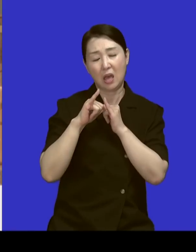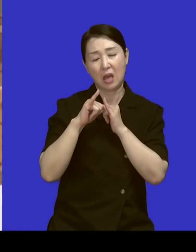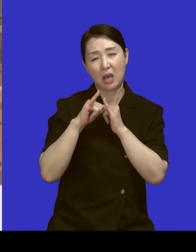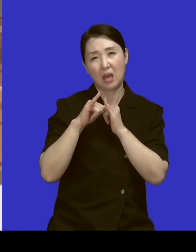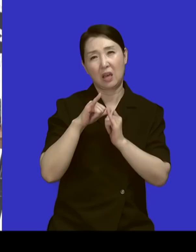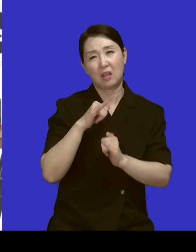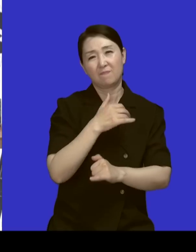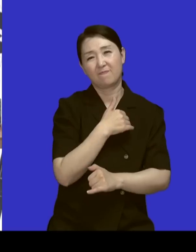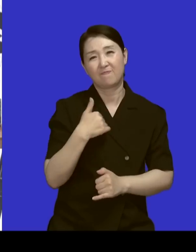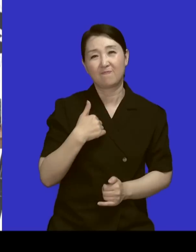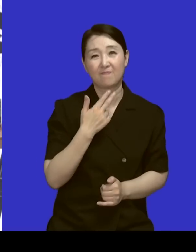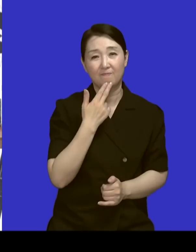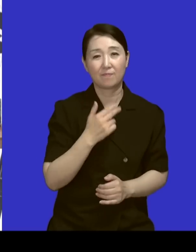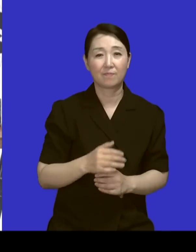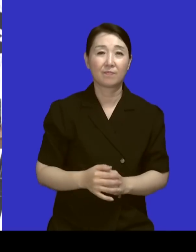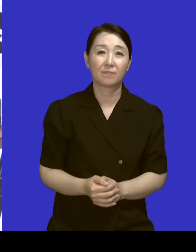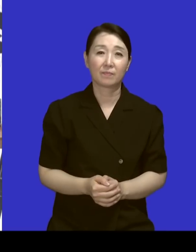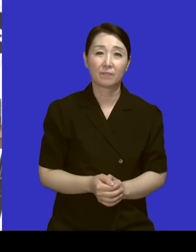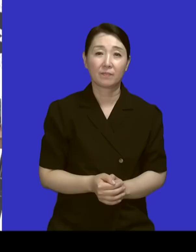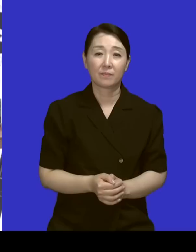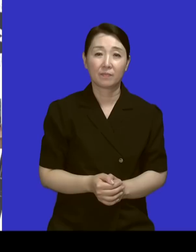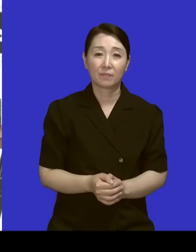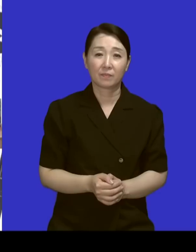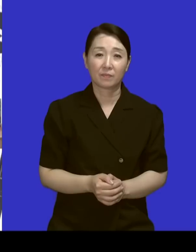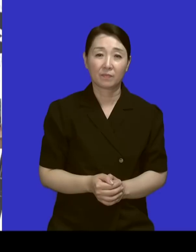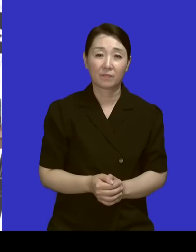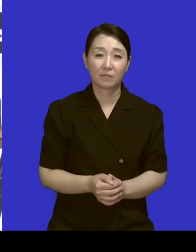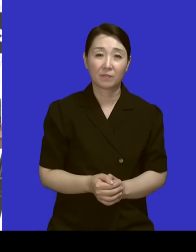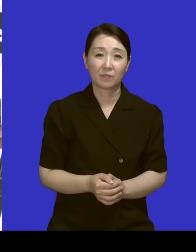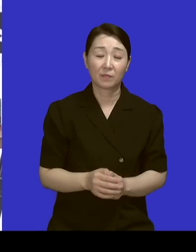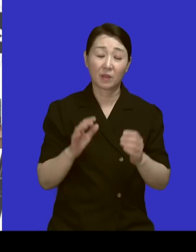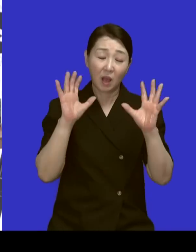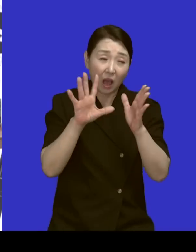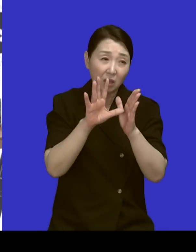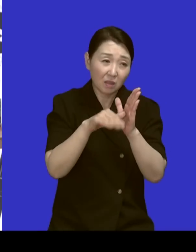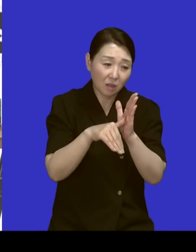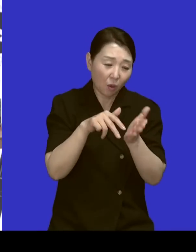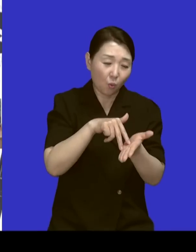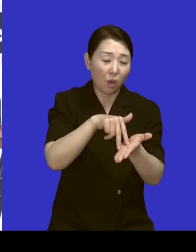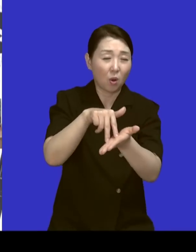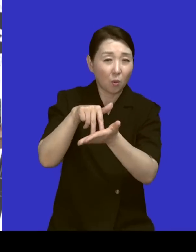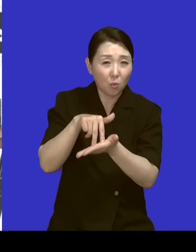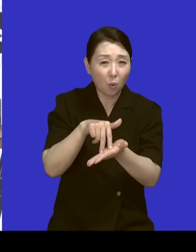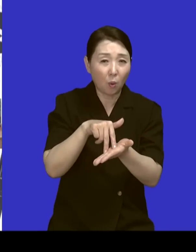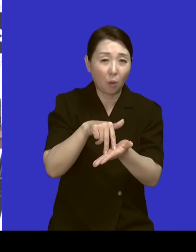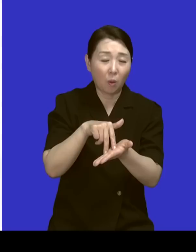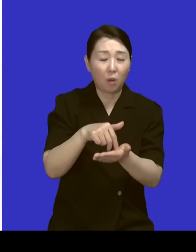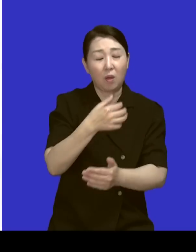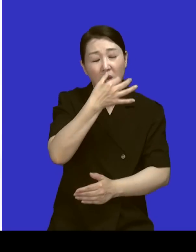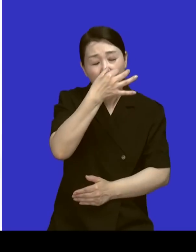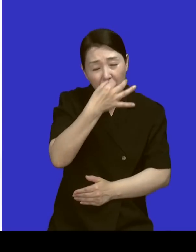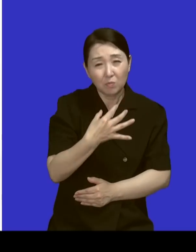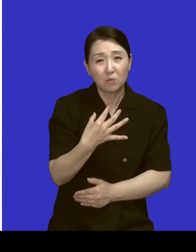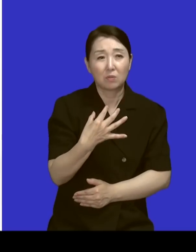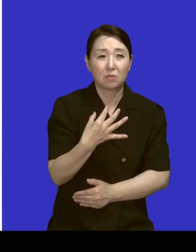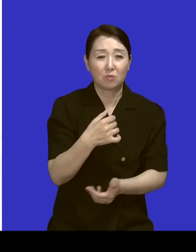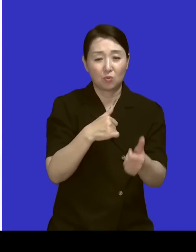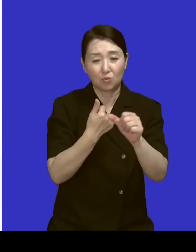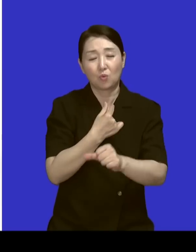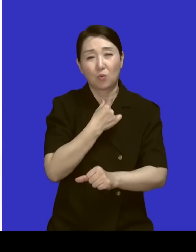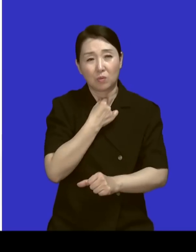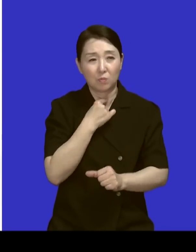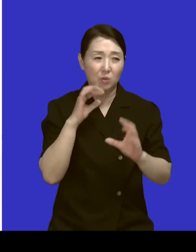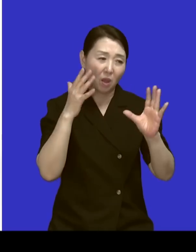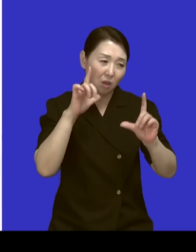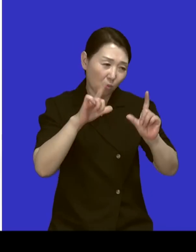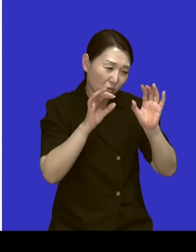없었죠. 자꾸 그 어린 아이의 그 외롭고 고독하고 죽고 싶은 그 아이가 너무 투영이 그래요. 돼서 어린 너무 관영의